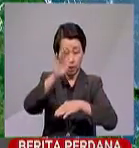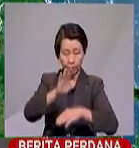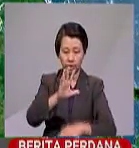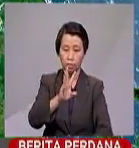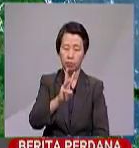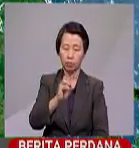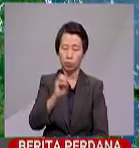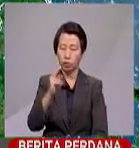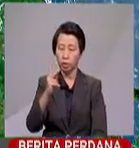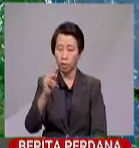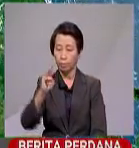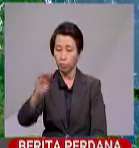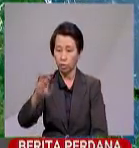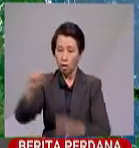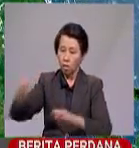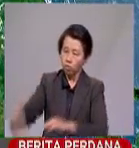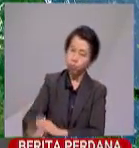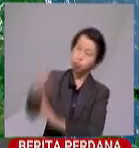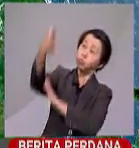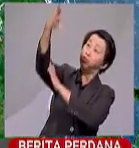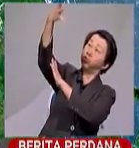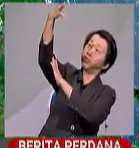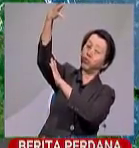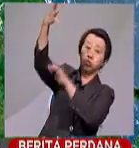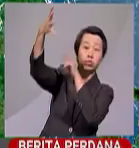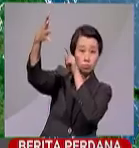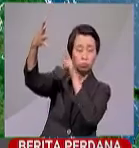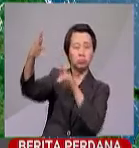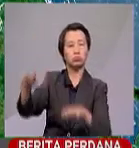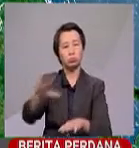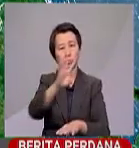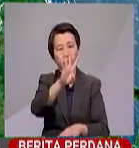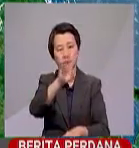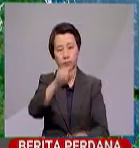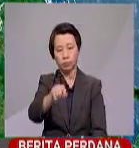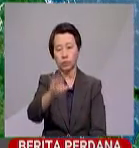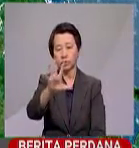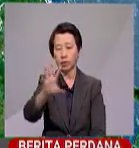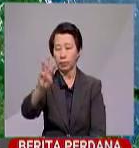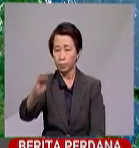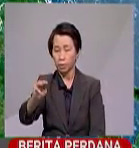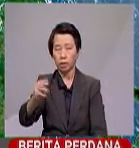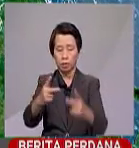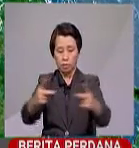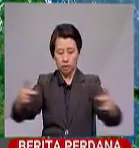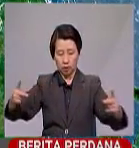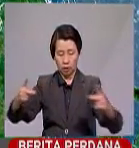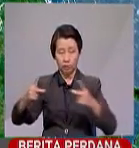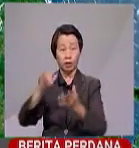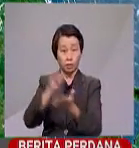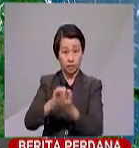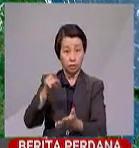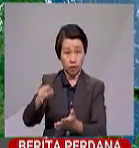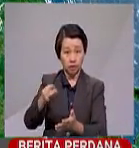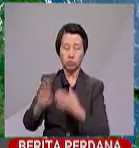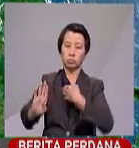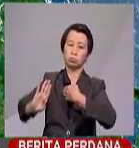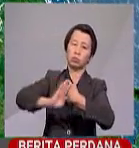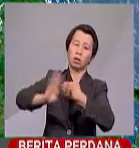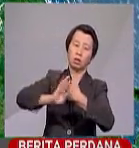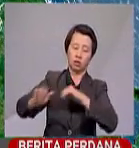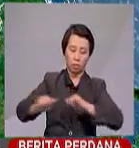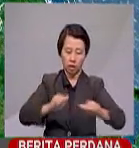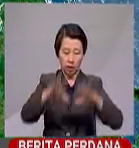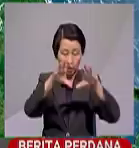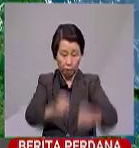km sejam dan ketinggian ombak boleh mencecah melebihi 4.5 meter di kawasan berkenaan adalah berbahaya untuk